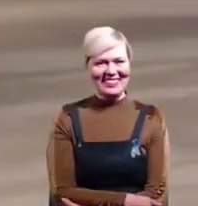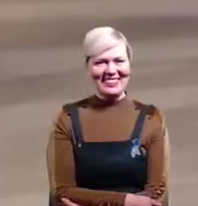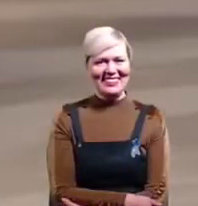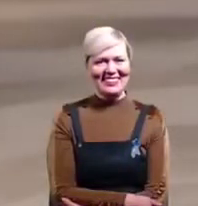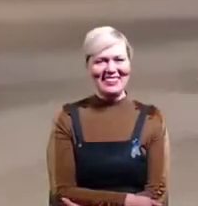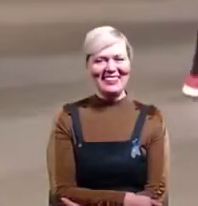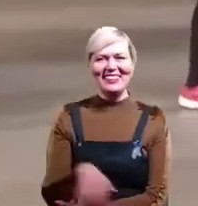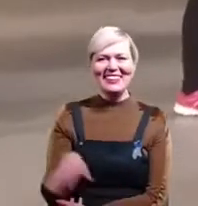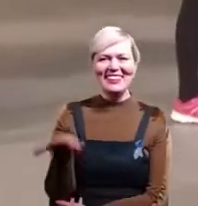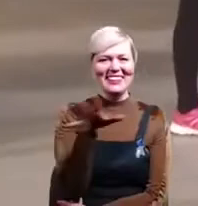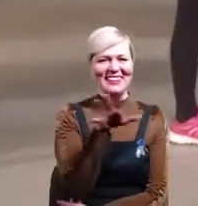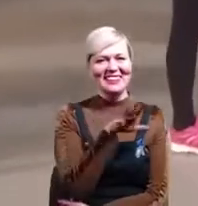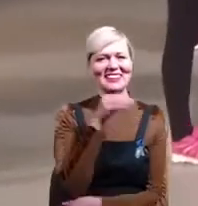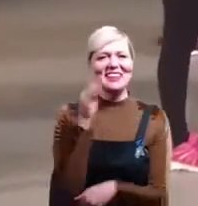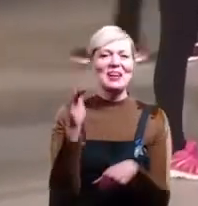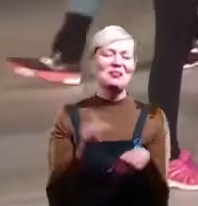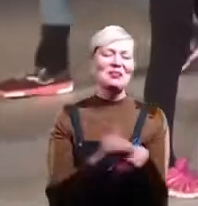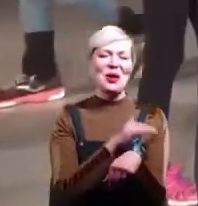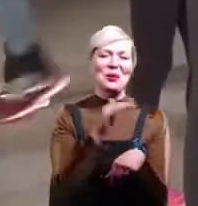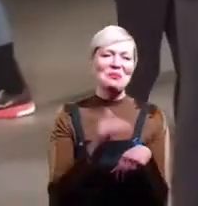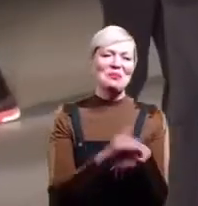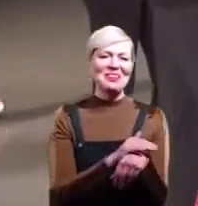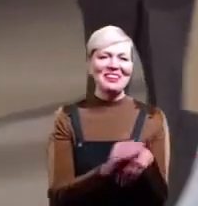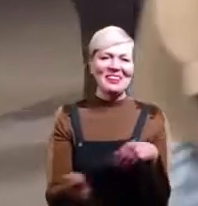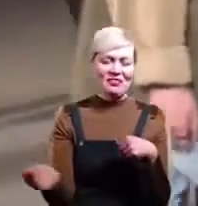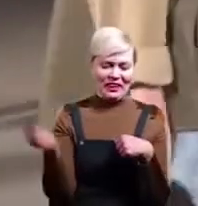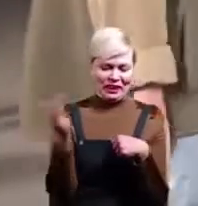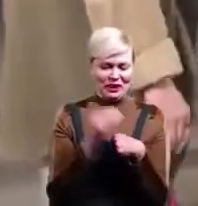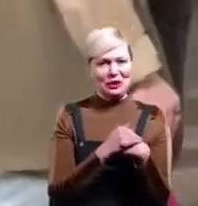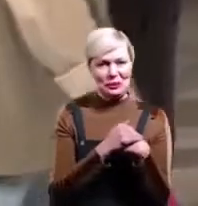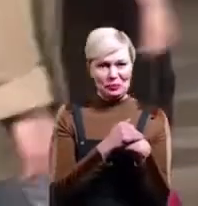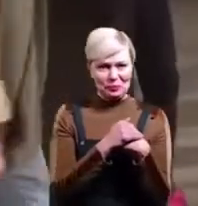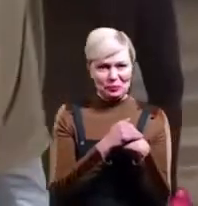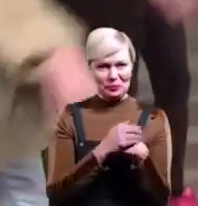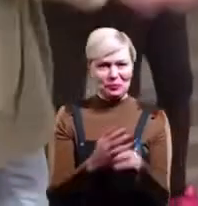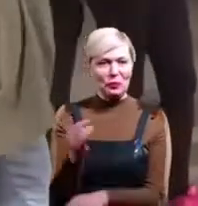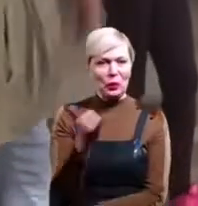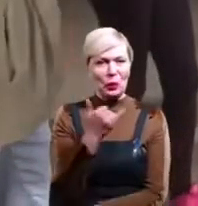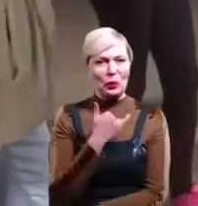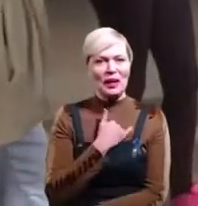Всем добрый вечер, телезрителям добрый вечер. У нас сегодня